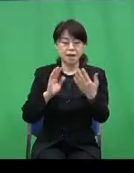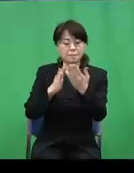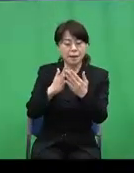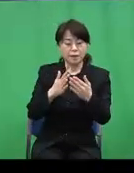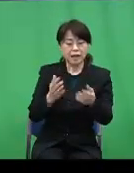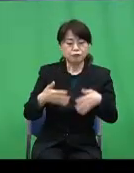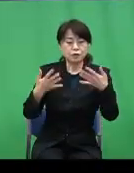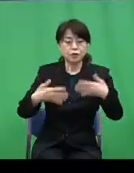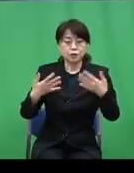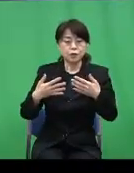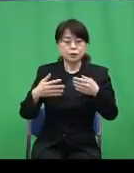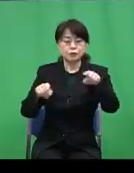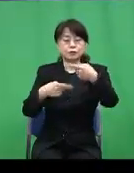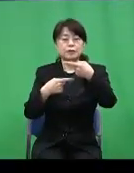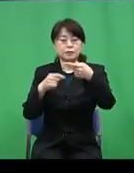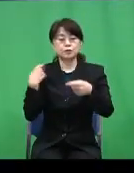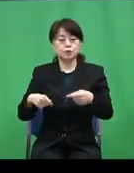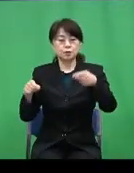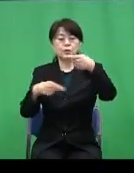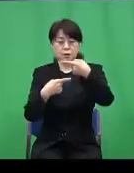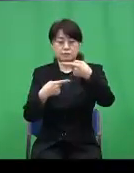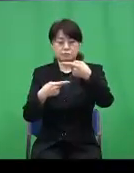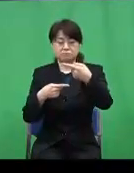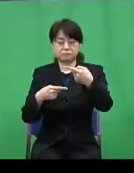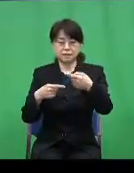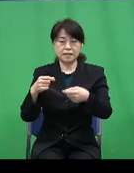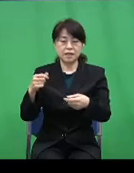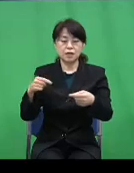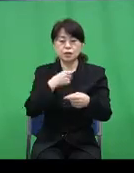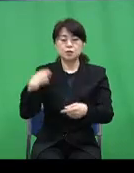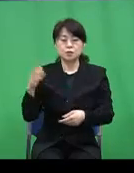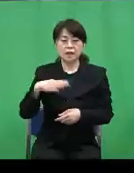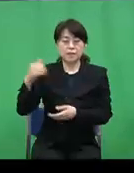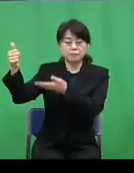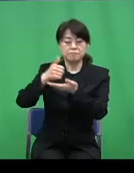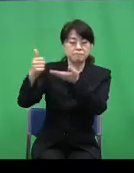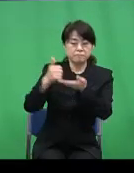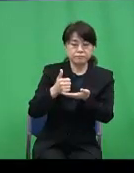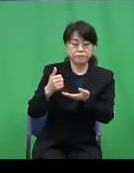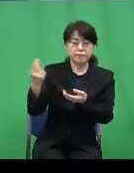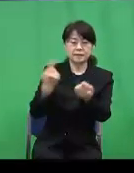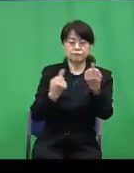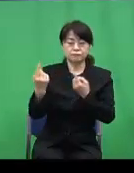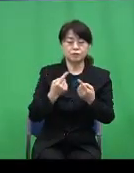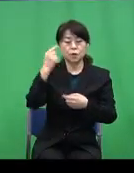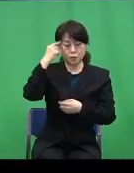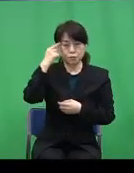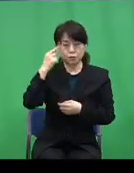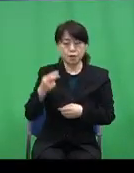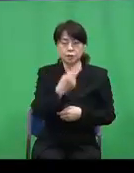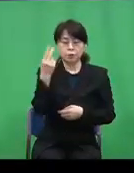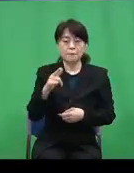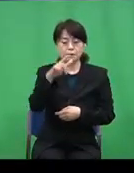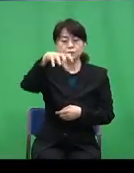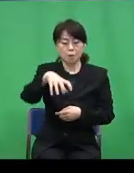県内にも中国の中国からたくさんの方が訪れると思うんですが、すでに富山空港ではサーモカメラですとか張り紙で、まあ、水際